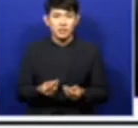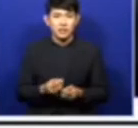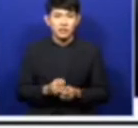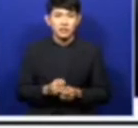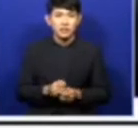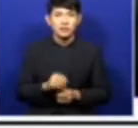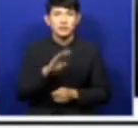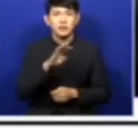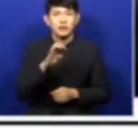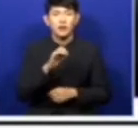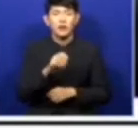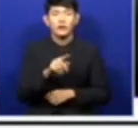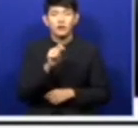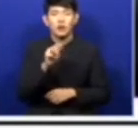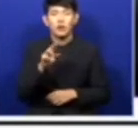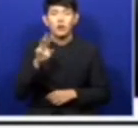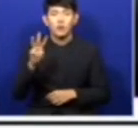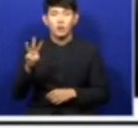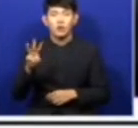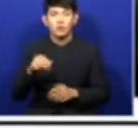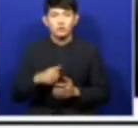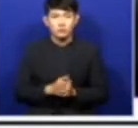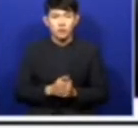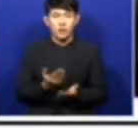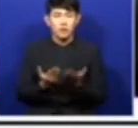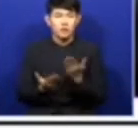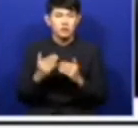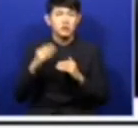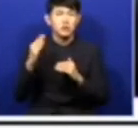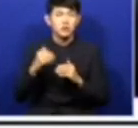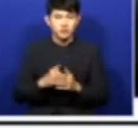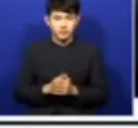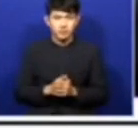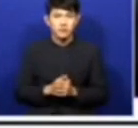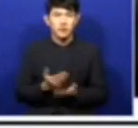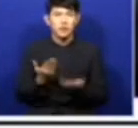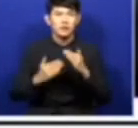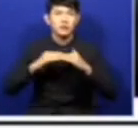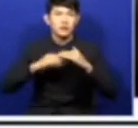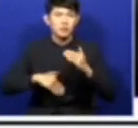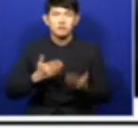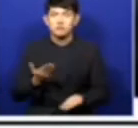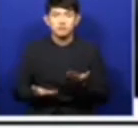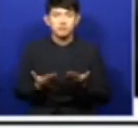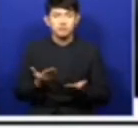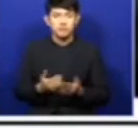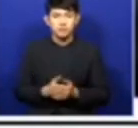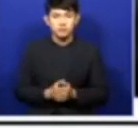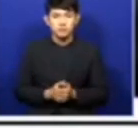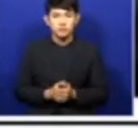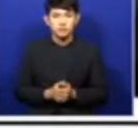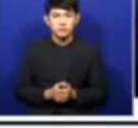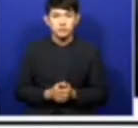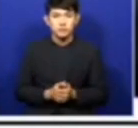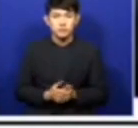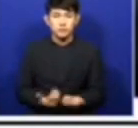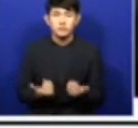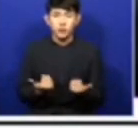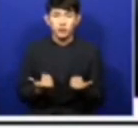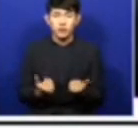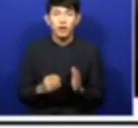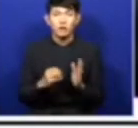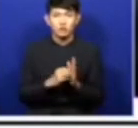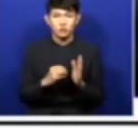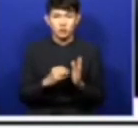างวาหรือมากกว่านั้นหรือน้อยกว่านั้นก็ตามแต่ในปัจจุบันกรุงเทพมหานคร